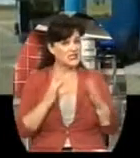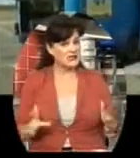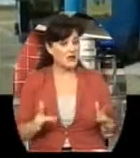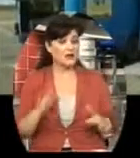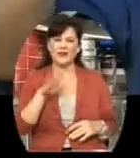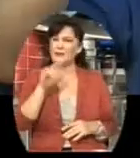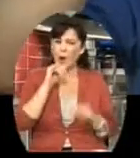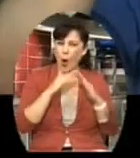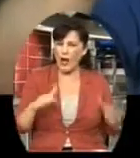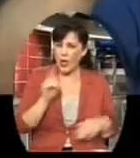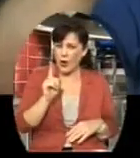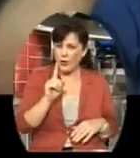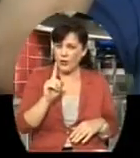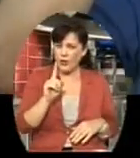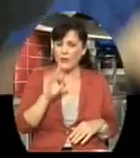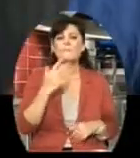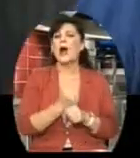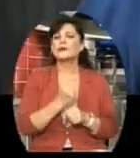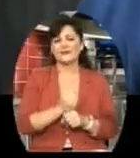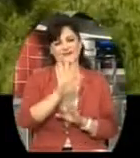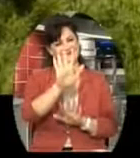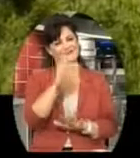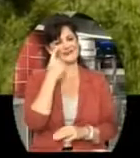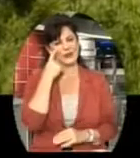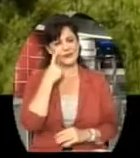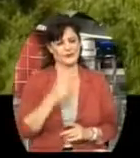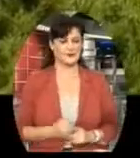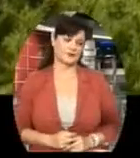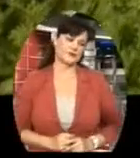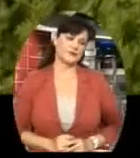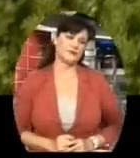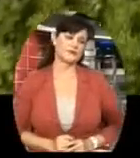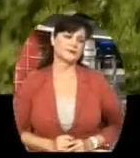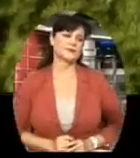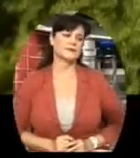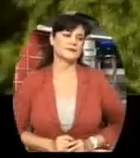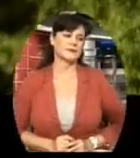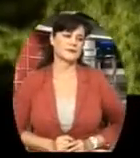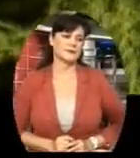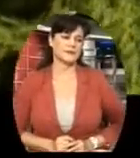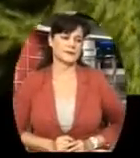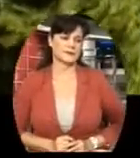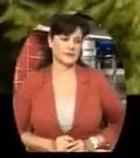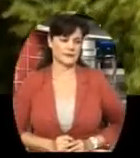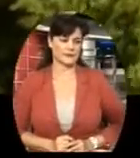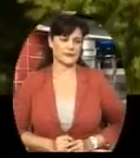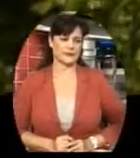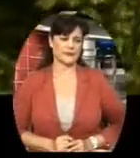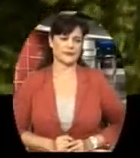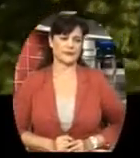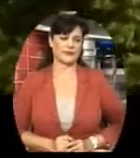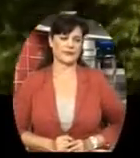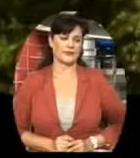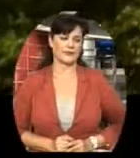לכם להקים אוהל. מה עושים? נשארו איתי. קום והתהלך בארץ. ניי ניי ניי